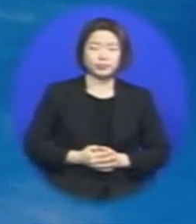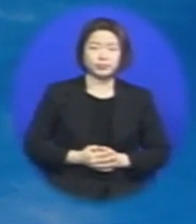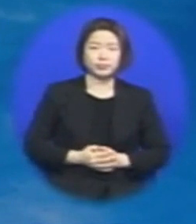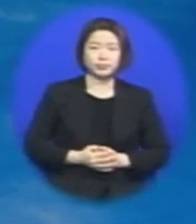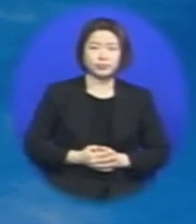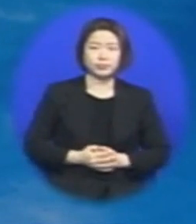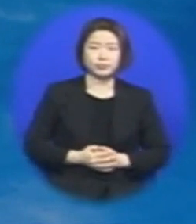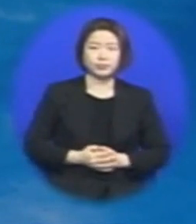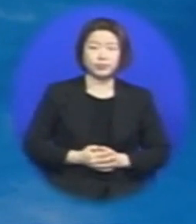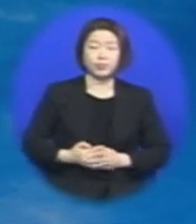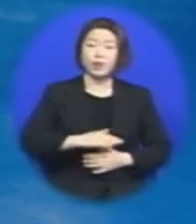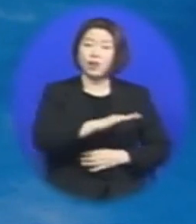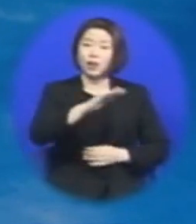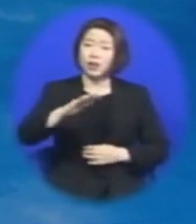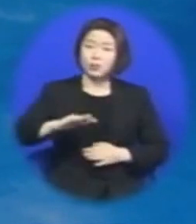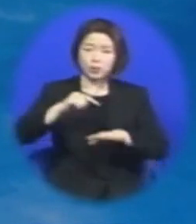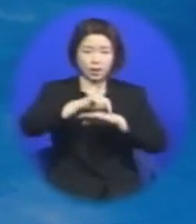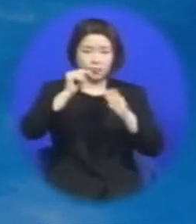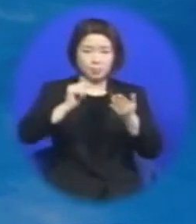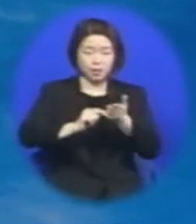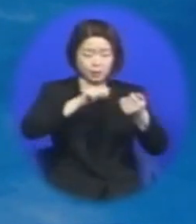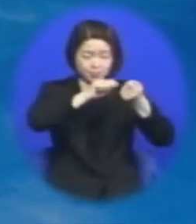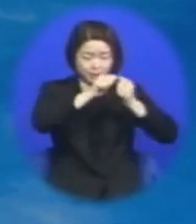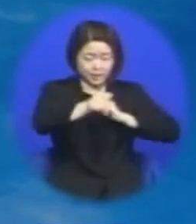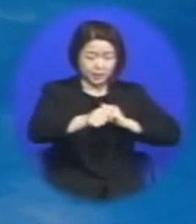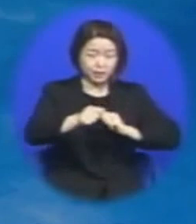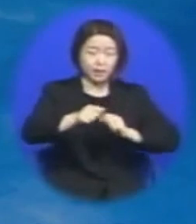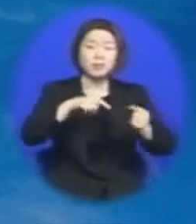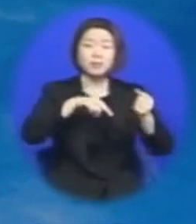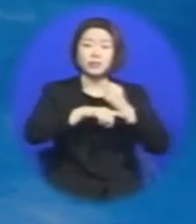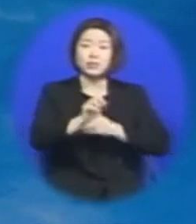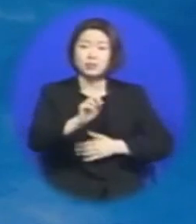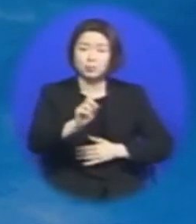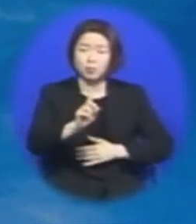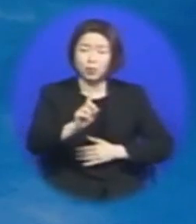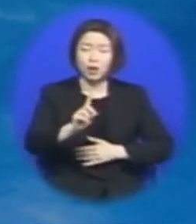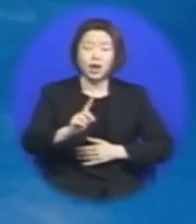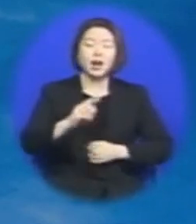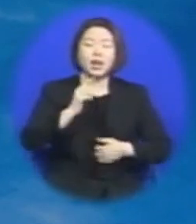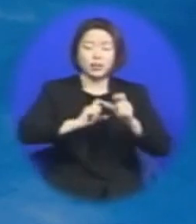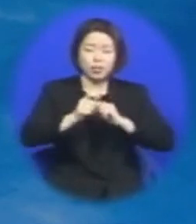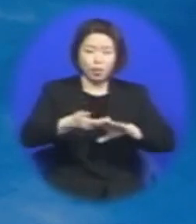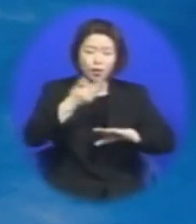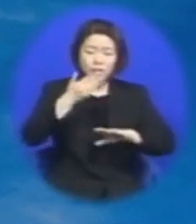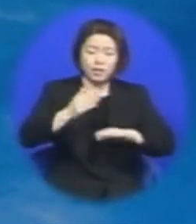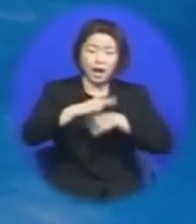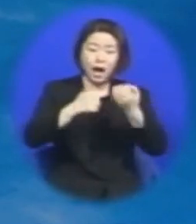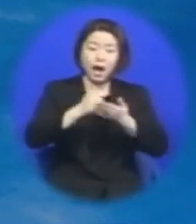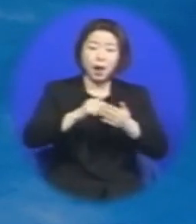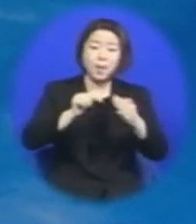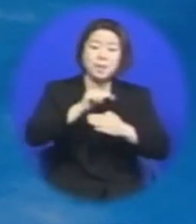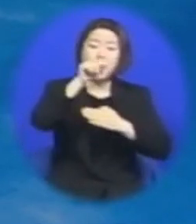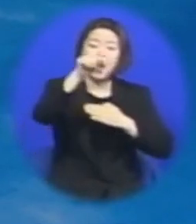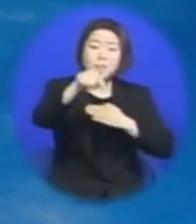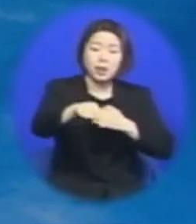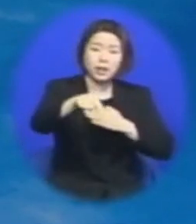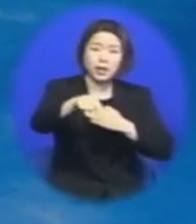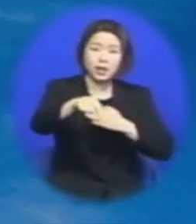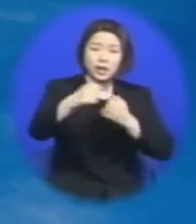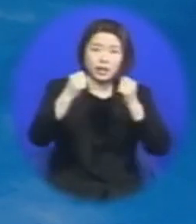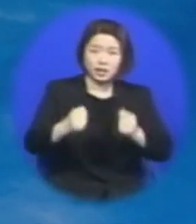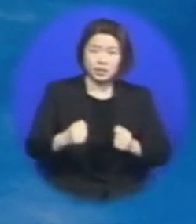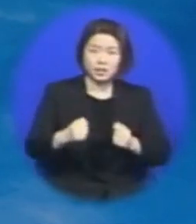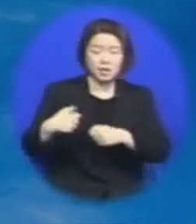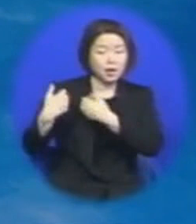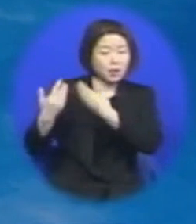겁니다 우리가 마음을 찢었다는 이야기는 하나님이 더 이상 내 마음 바깥에 거기만 계시도록 내가